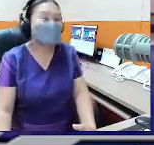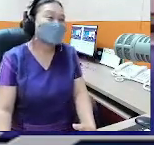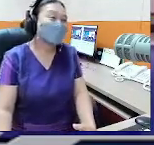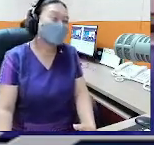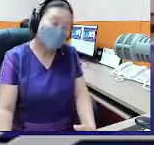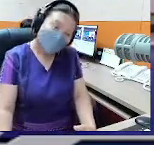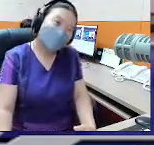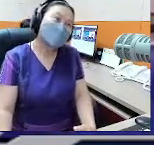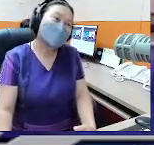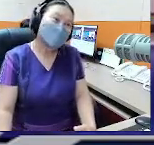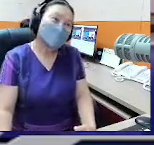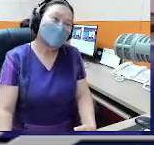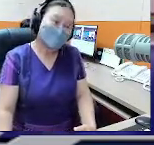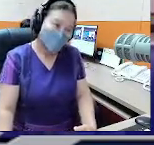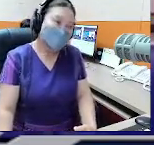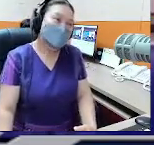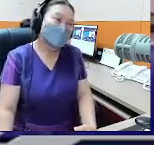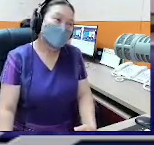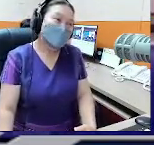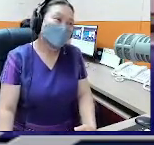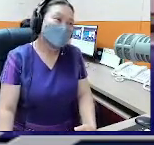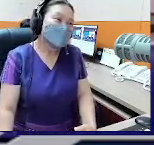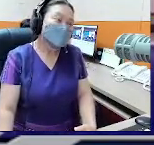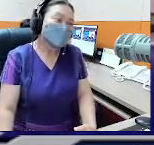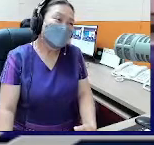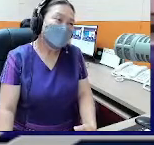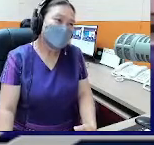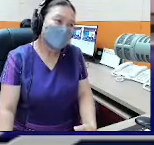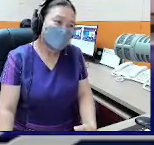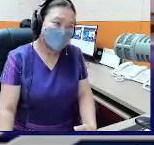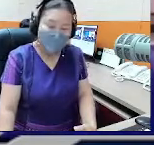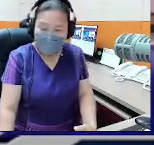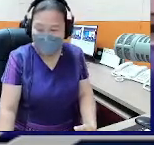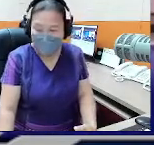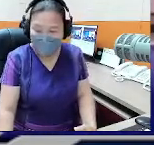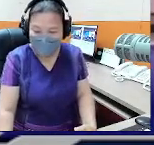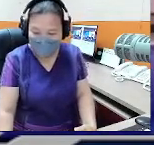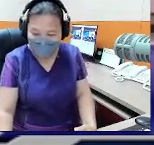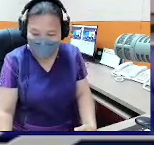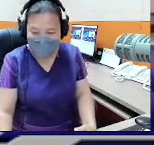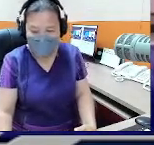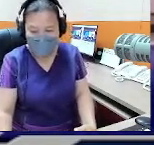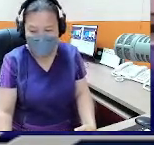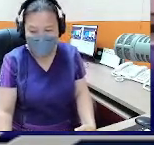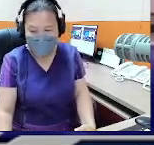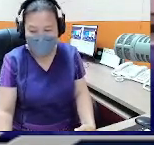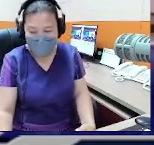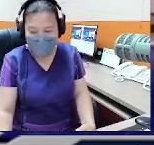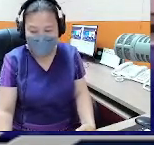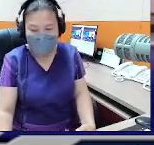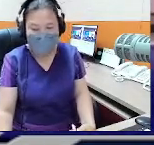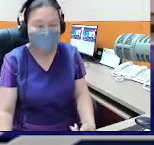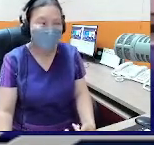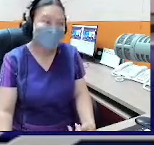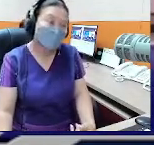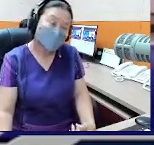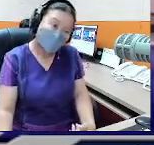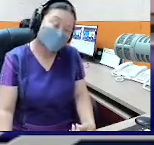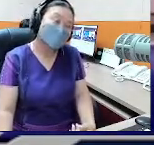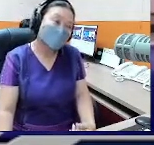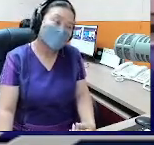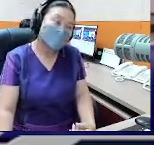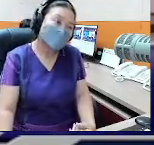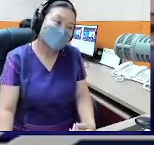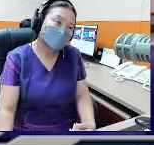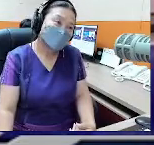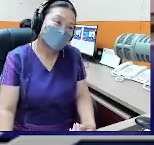างในอนาคตหรือว่าสายอาชีพในอนาคตนะคะหลักสูตรการจัดการธุรกิจอาหารฮาลาลของเราเนี่ยนอกจากว่าจะเป็นหลักสูตรที่จะรองรับตลาดในอนาคต